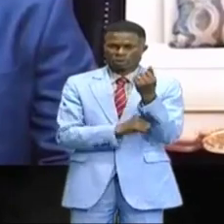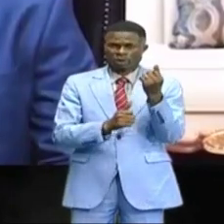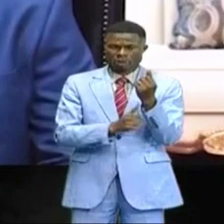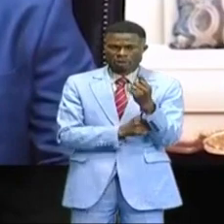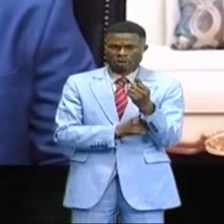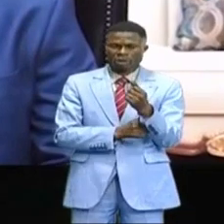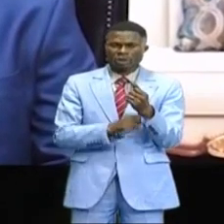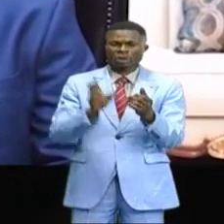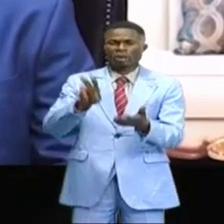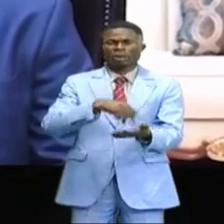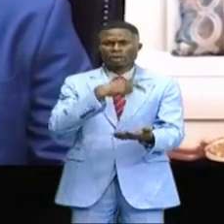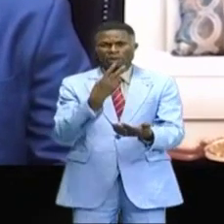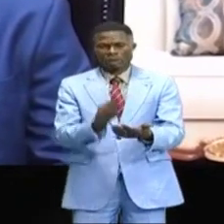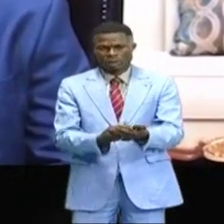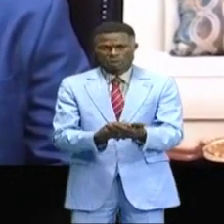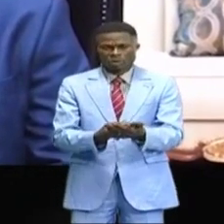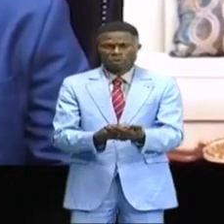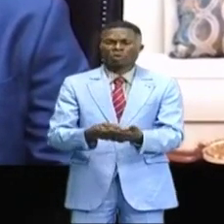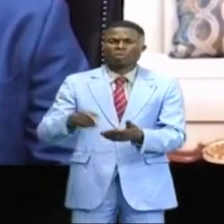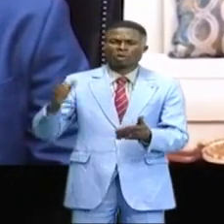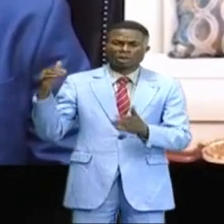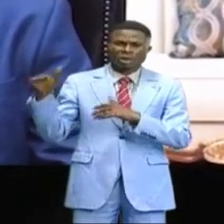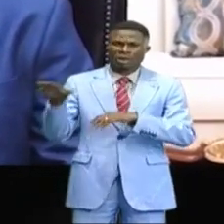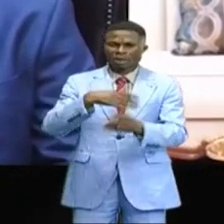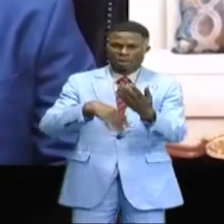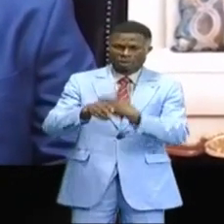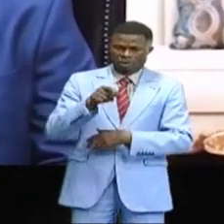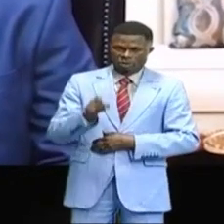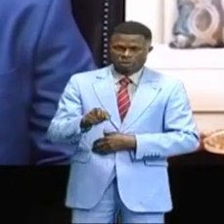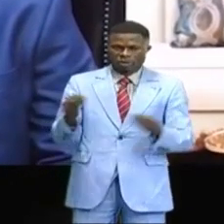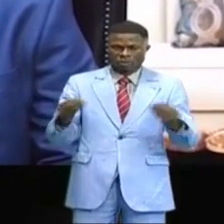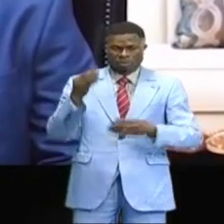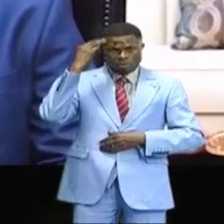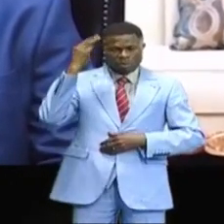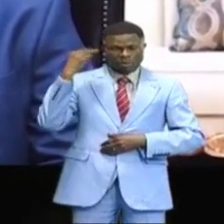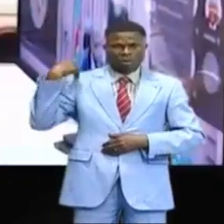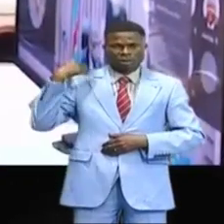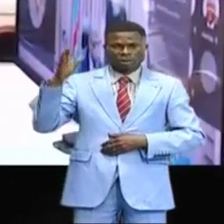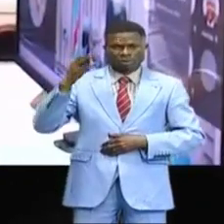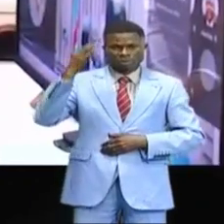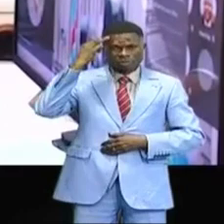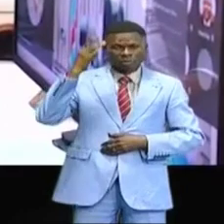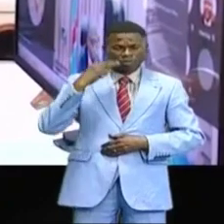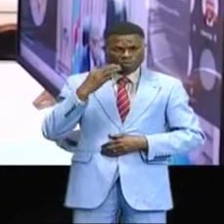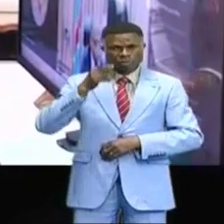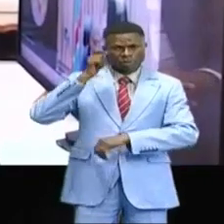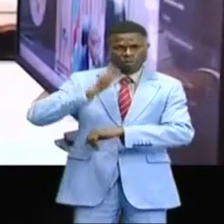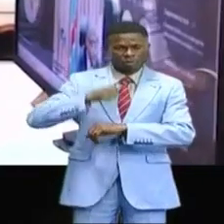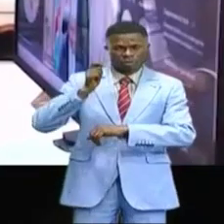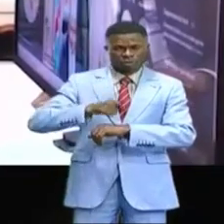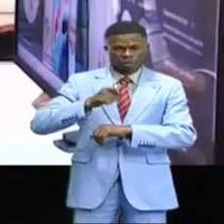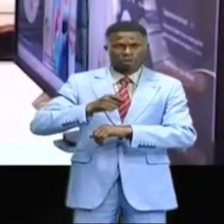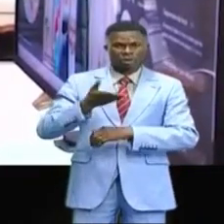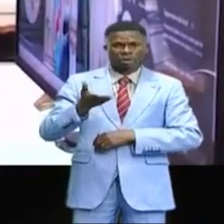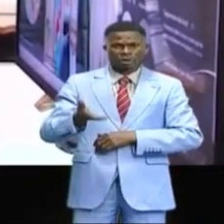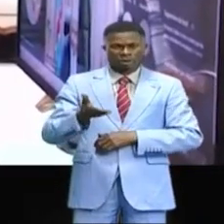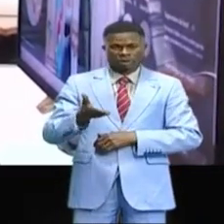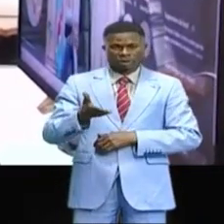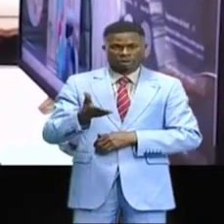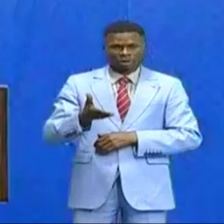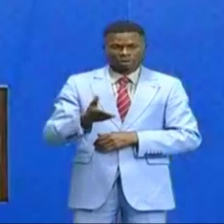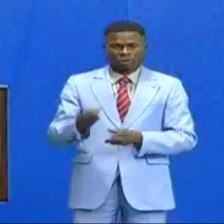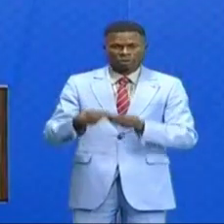tombées au cours de ces manifestations. C'est ainsi que la ministre d'État, ministre de la Justice et garde des Sceaux, a